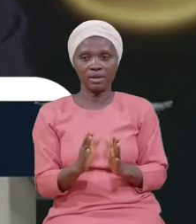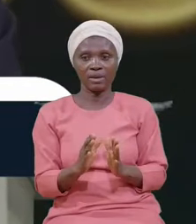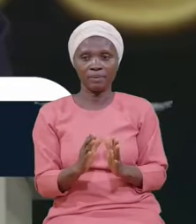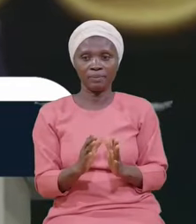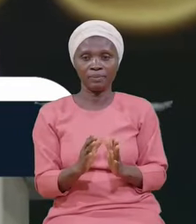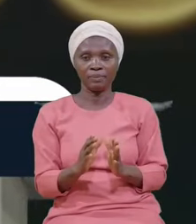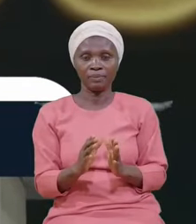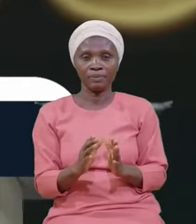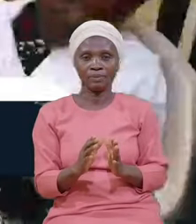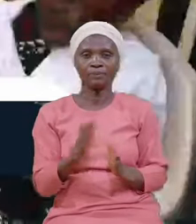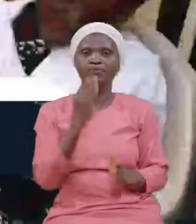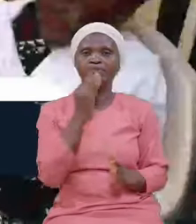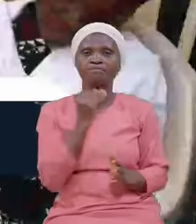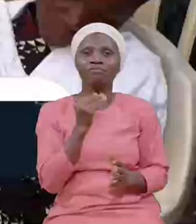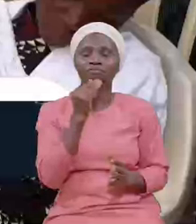chapitre